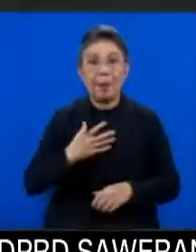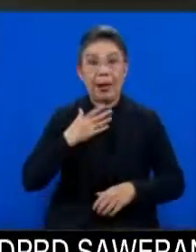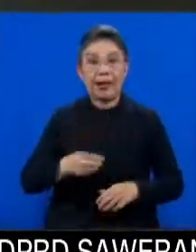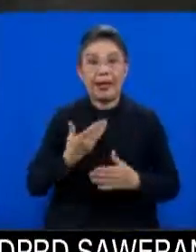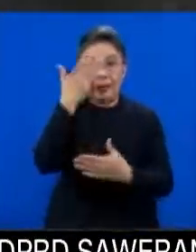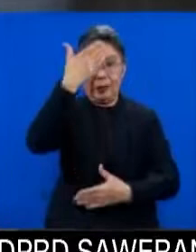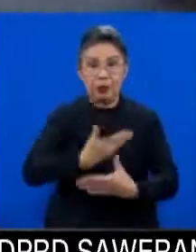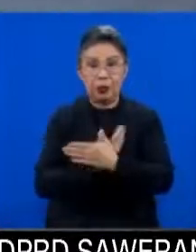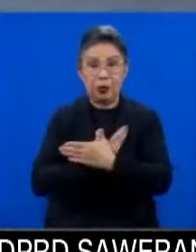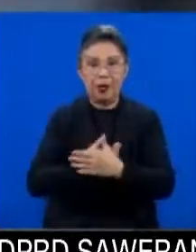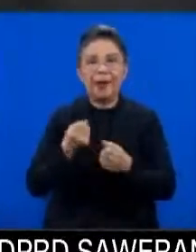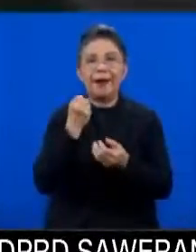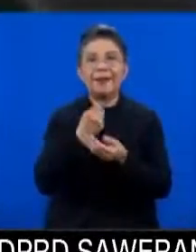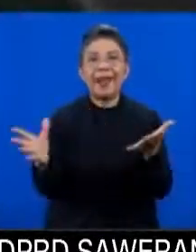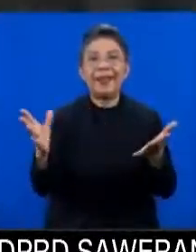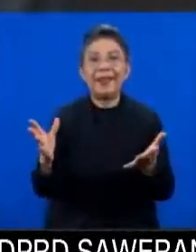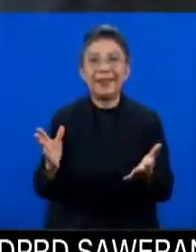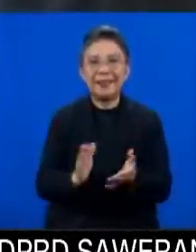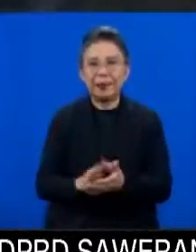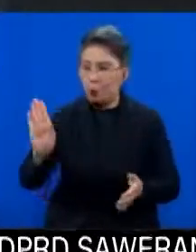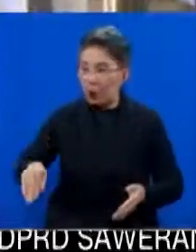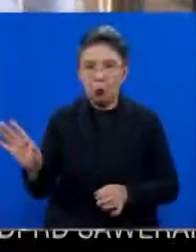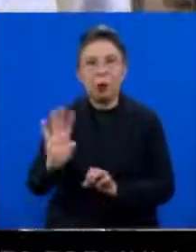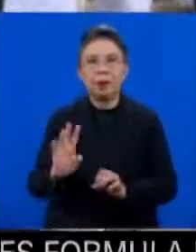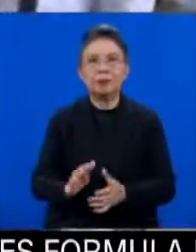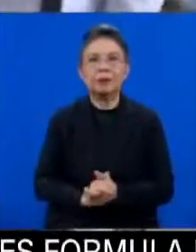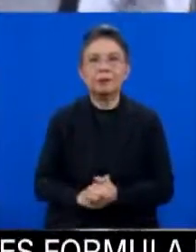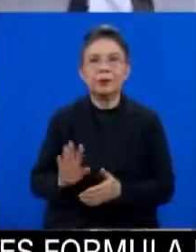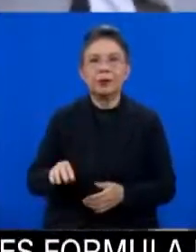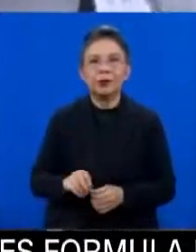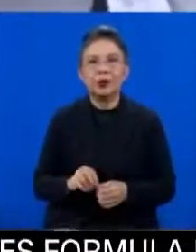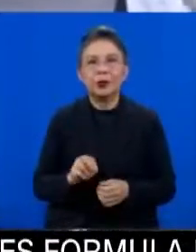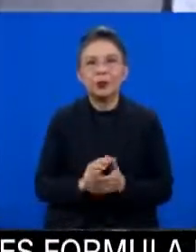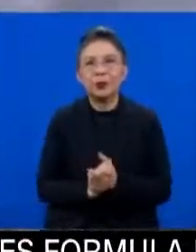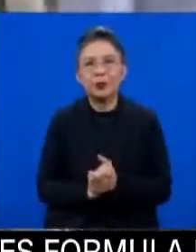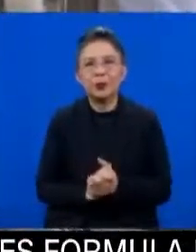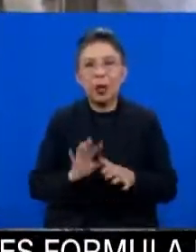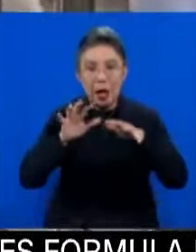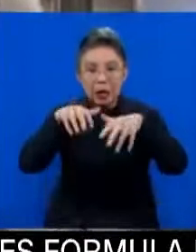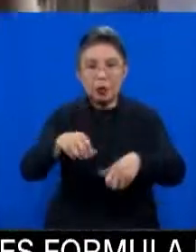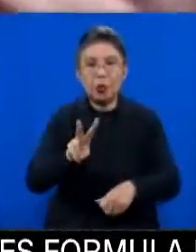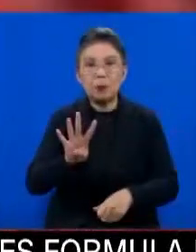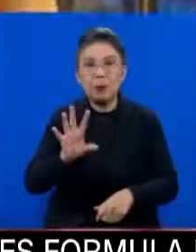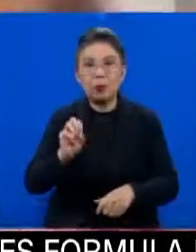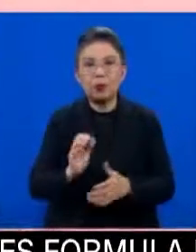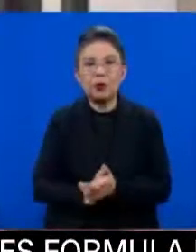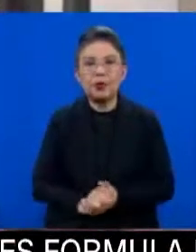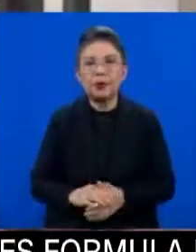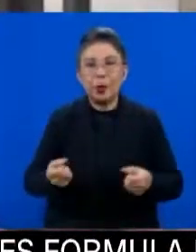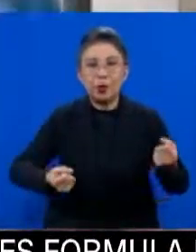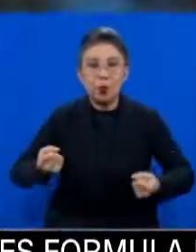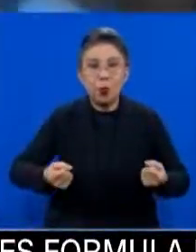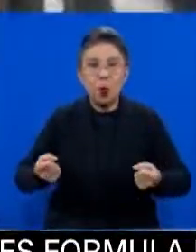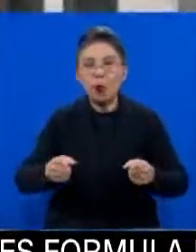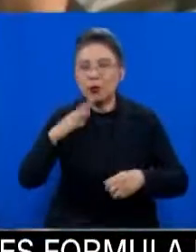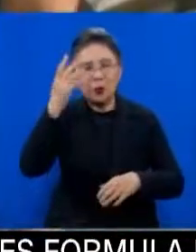TransJakarta bisa dengan gratis menggunakan layanan ini dengan mengakses 240 lebih halte dan 4.000 armada yang